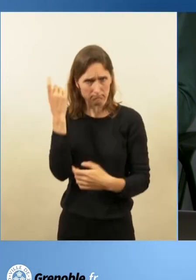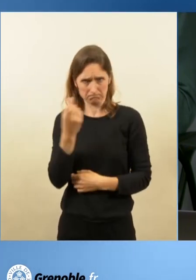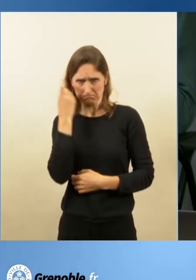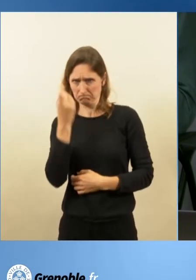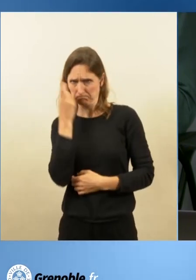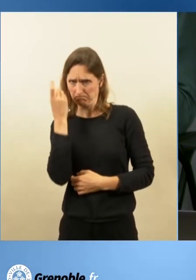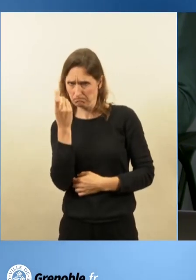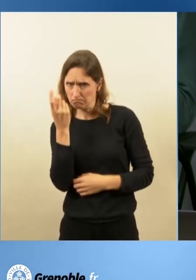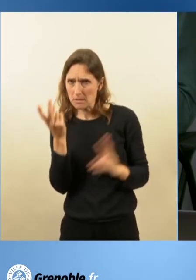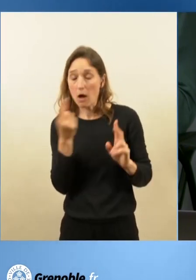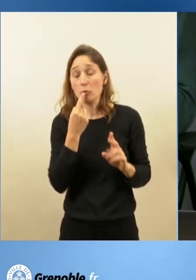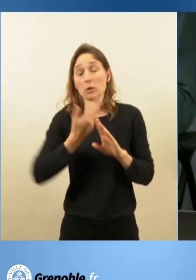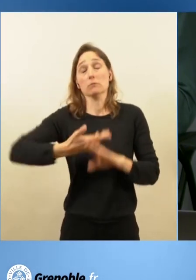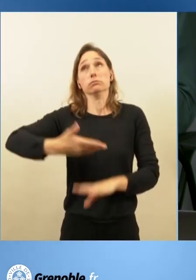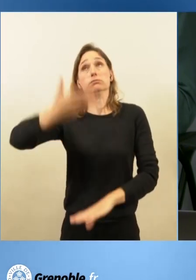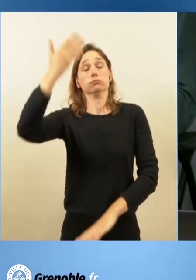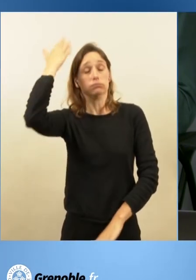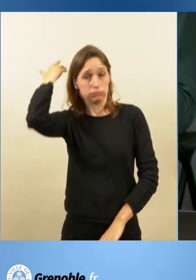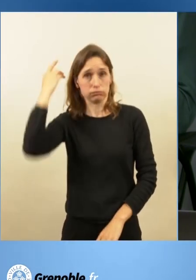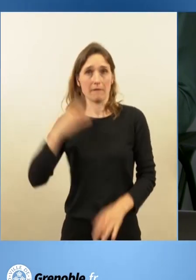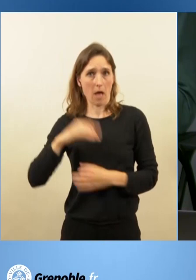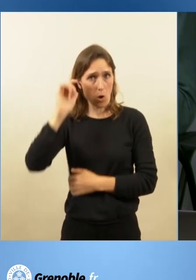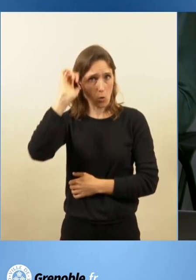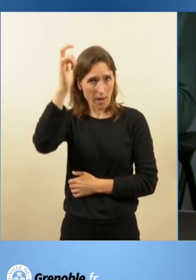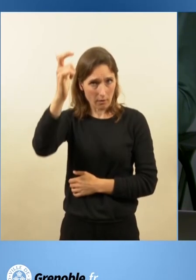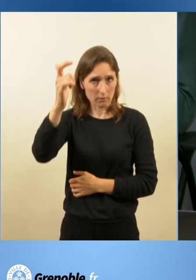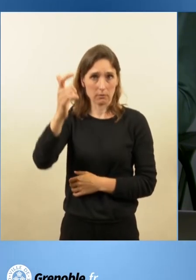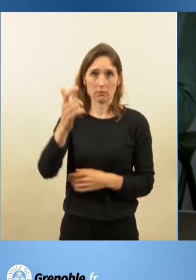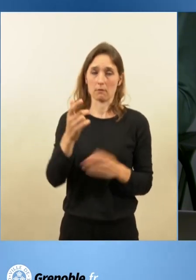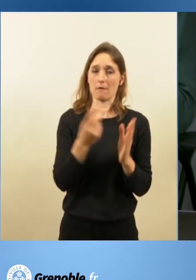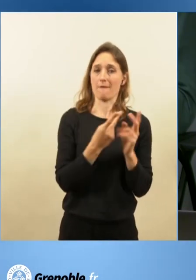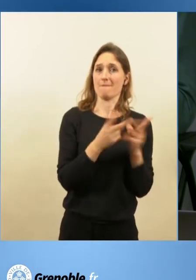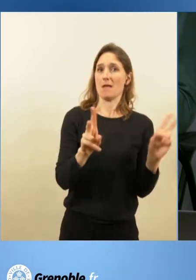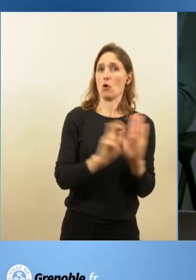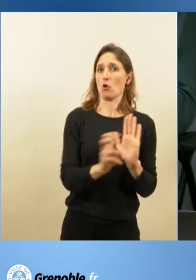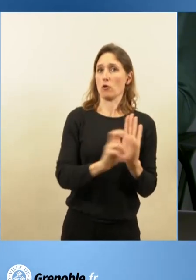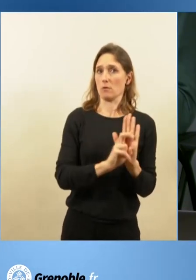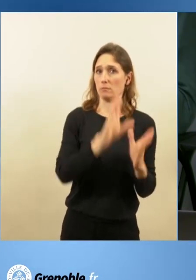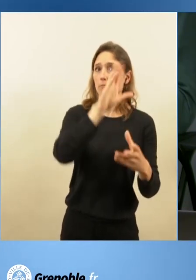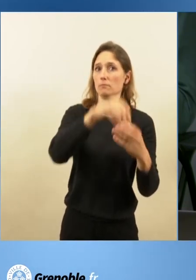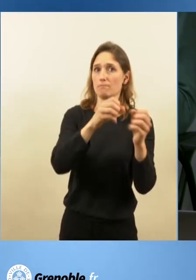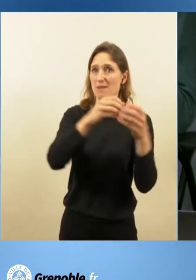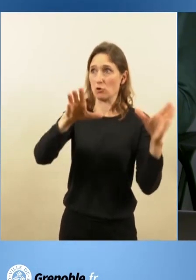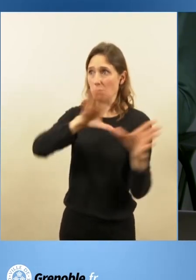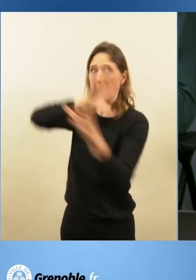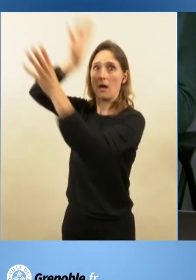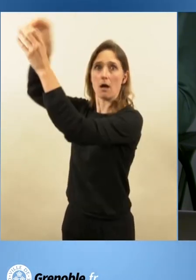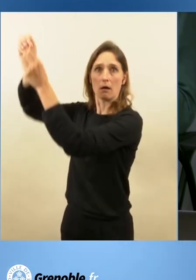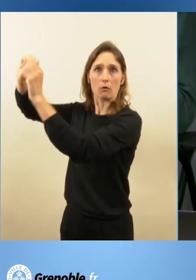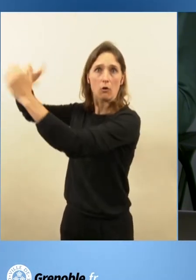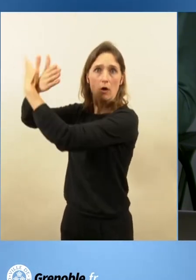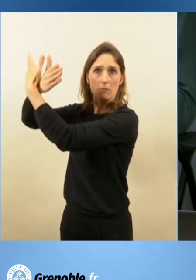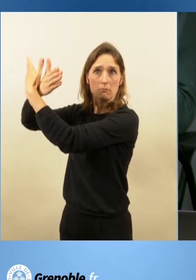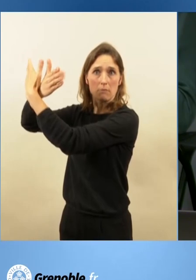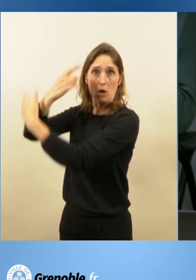mais ça c'est depuis longtemps de la cohérence entre la Ville de Grenoble qui fait partie d'une majorité à la métropole mais qui est jamais d'accord